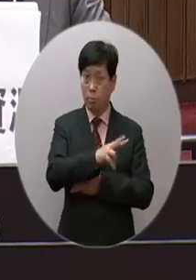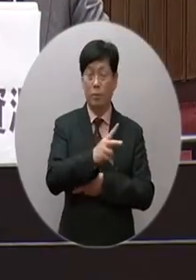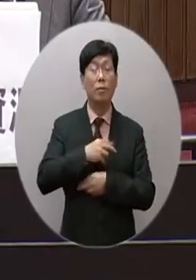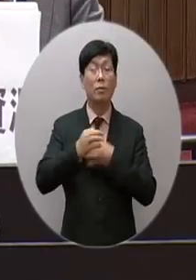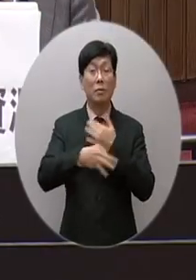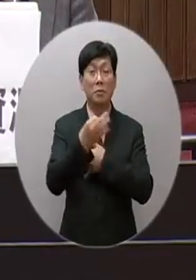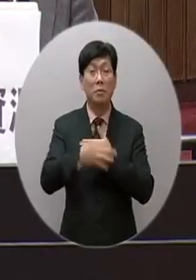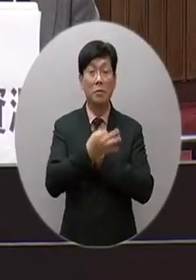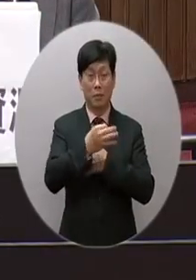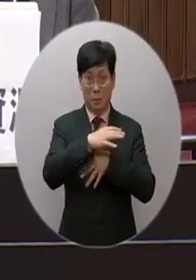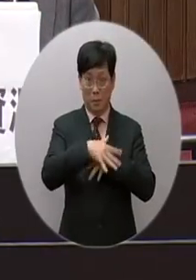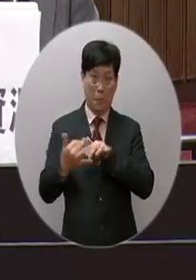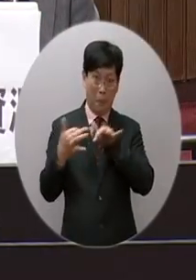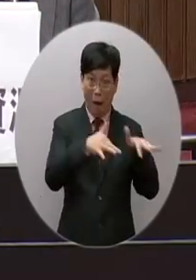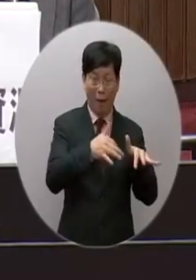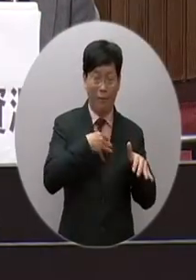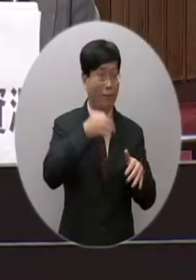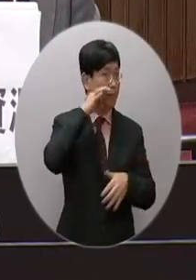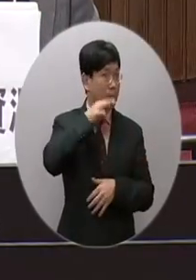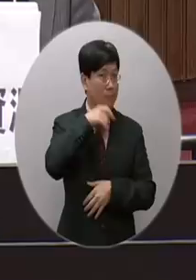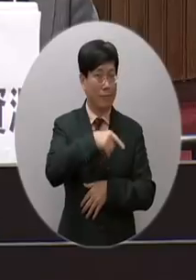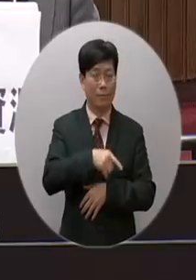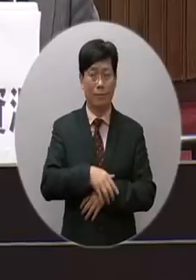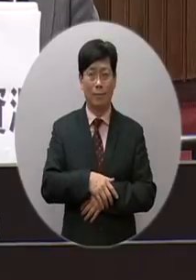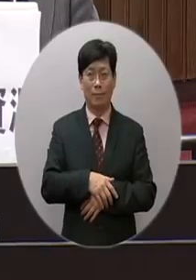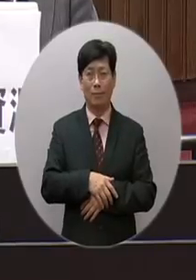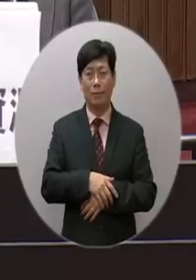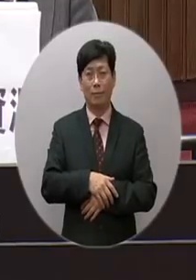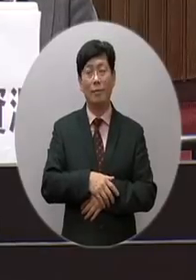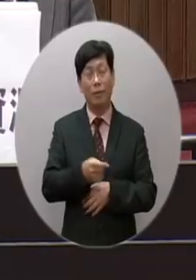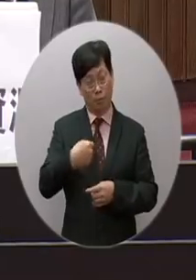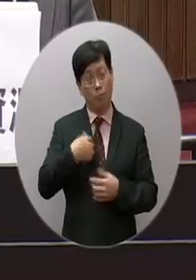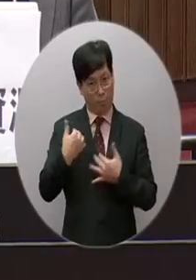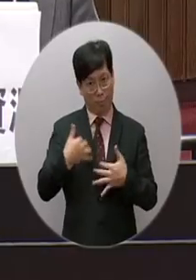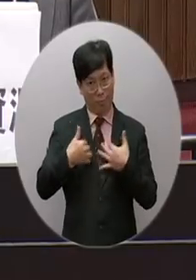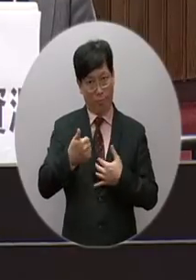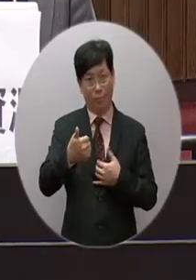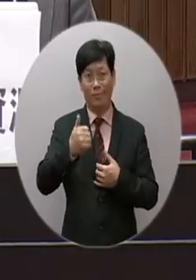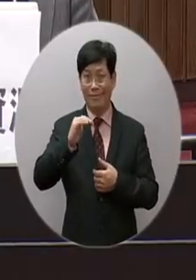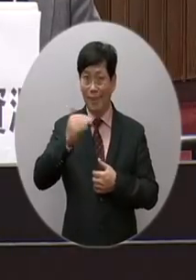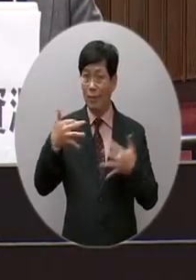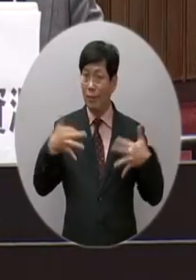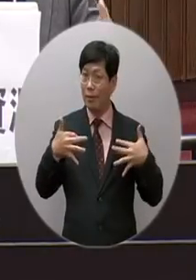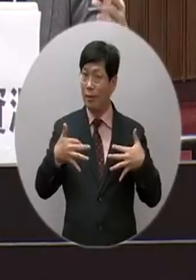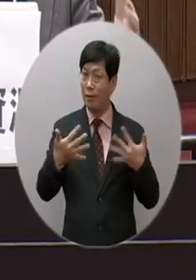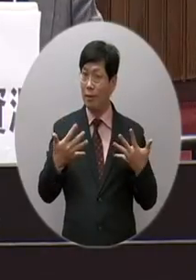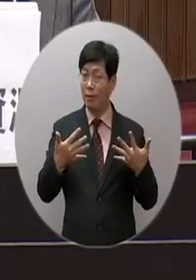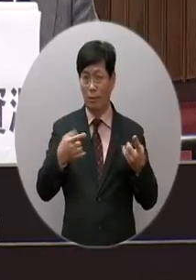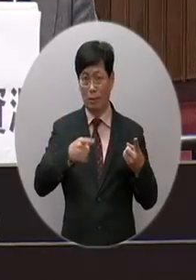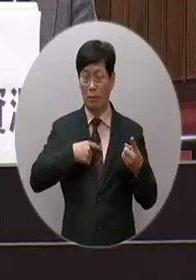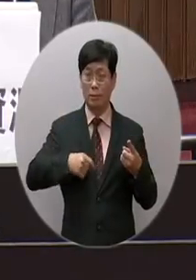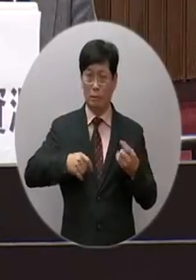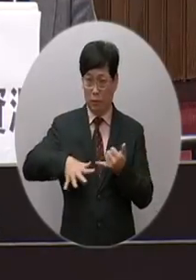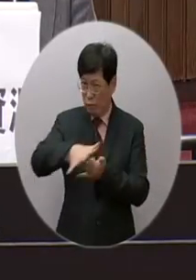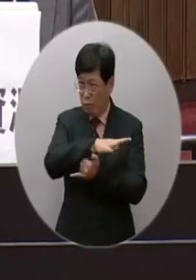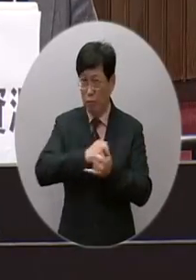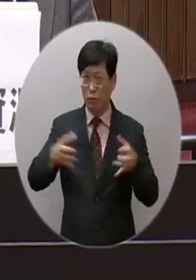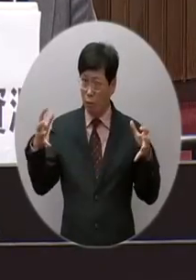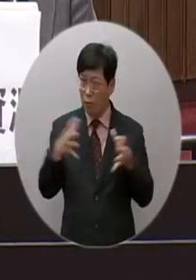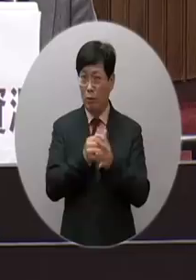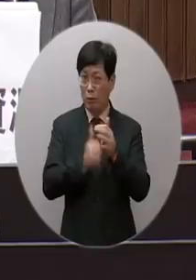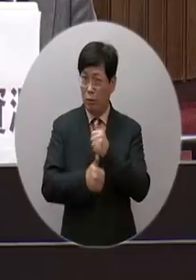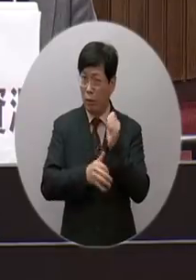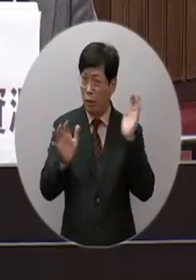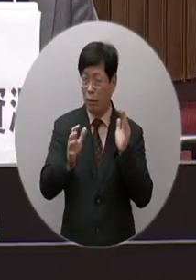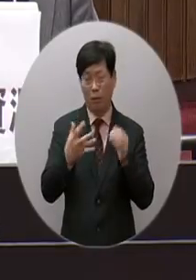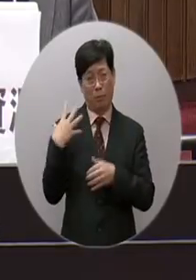亲戚的户籍可能会来跑来彰化这边嘛，那当然这个是我们也是乐意，可是问题就是说，其实它的总生育率其实